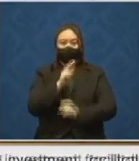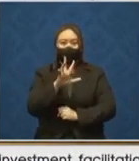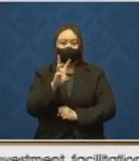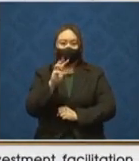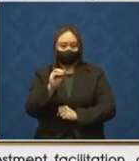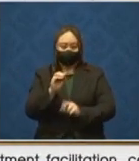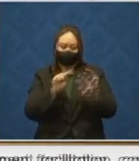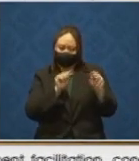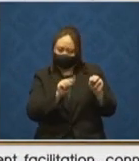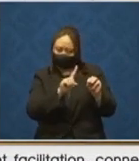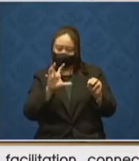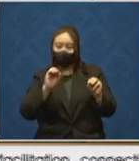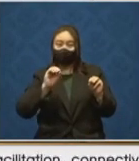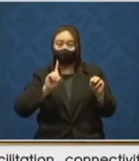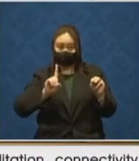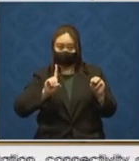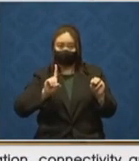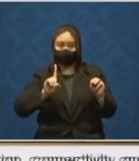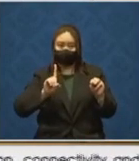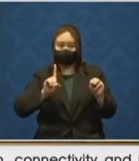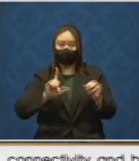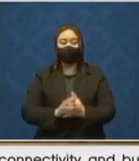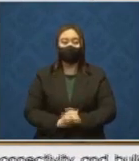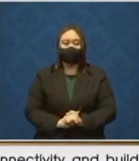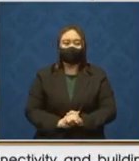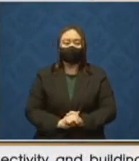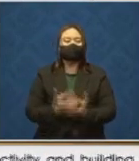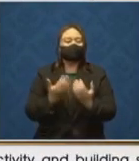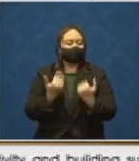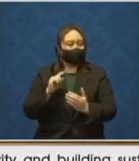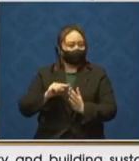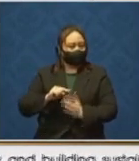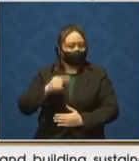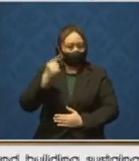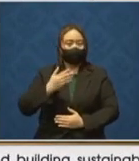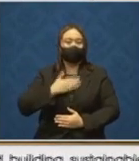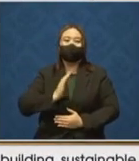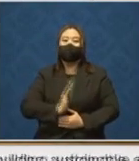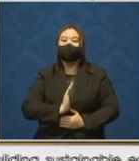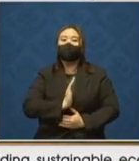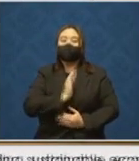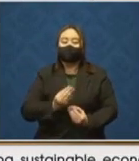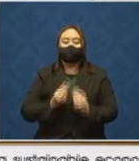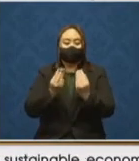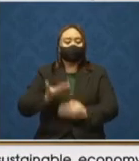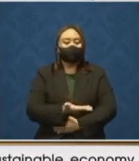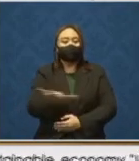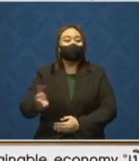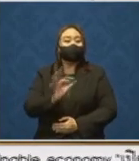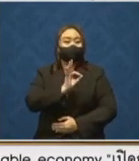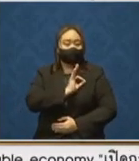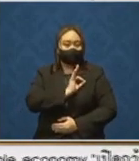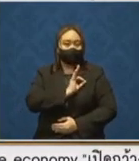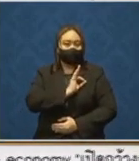เดือนอยู่ไปไม่เกิดประโยชน์คีย์เวิร์ดเดียวกับฝ่ายค้านทั้งหมดเลยคืออะไรที่เป็นข่าวที่ไม่ดีไม่งามน